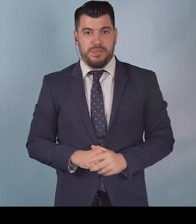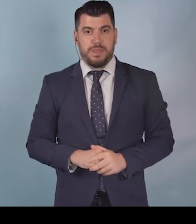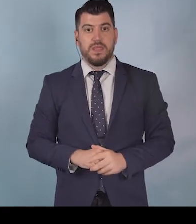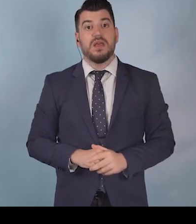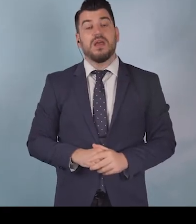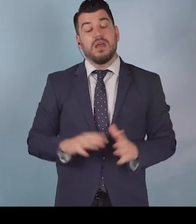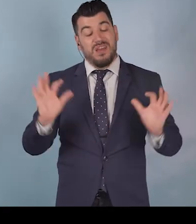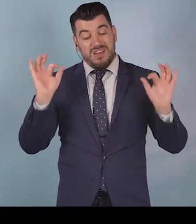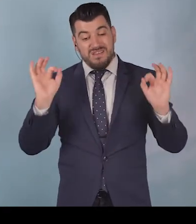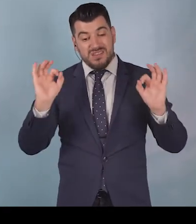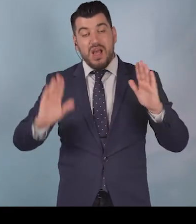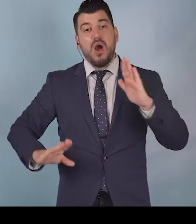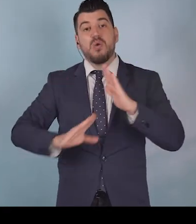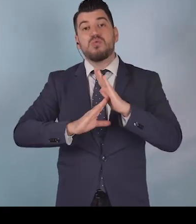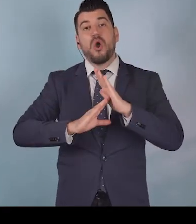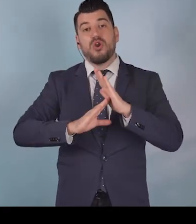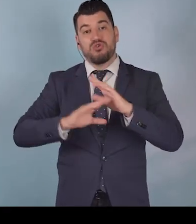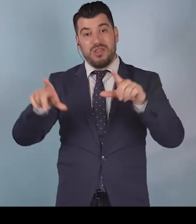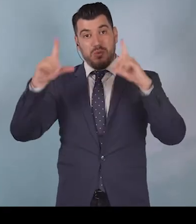σωστά, ίσα